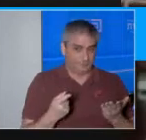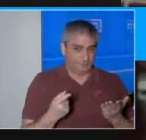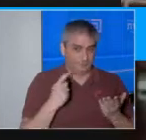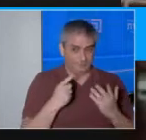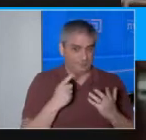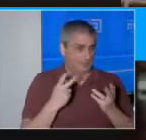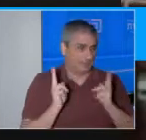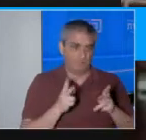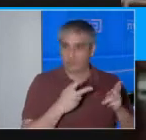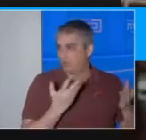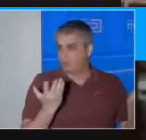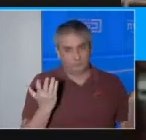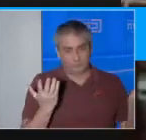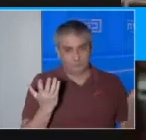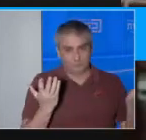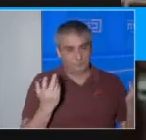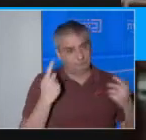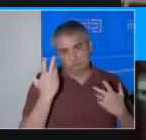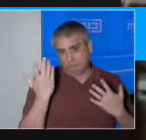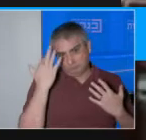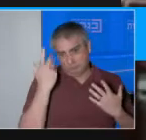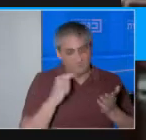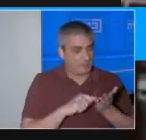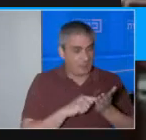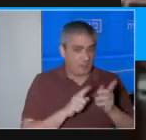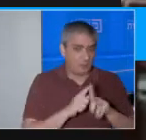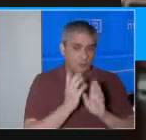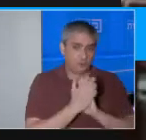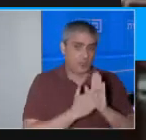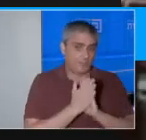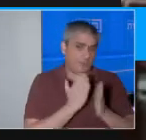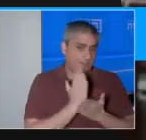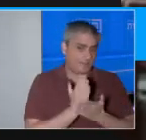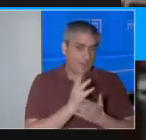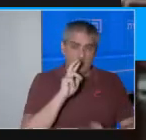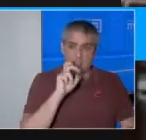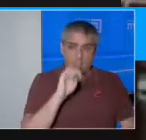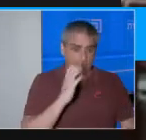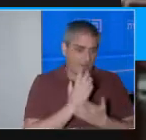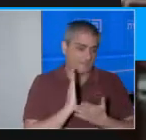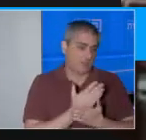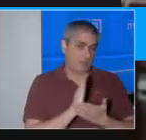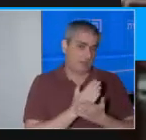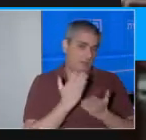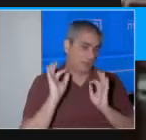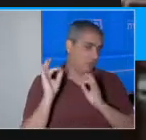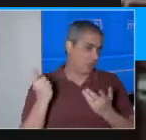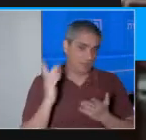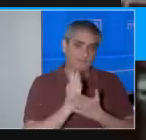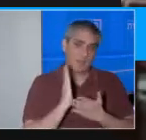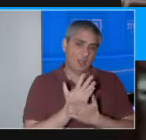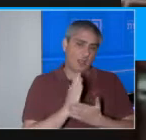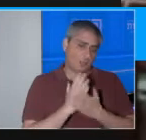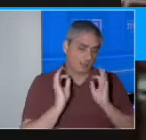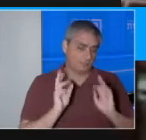זהו תסריט היפותטי לגמרי, משום שכפי שאמרתי, רם כבר החליטה את ההחלטה שלה, היא החליטה